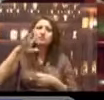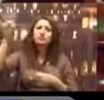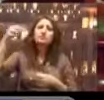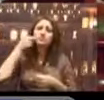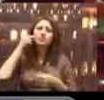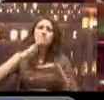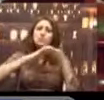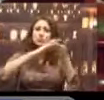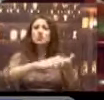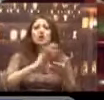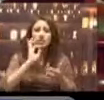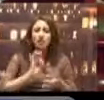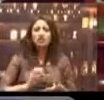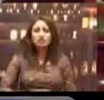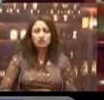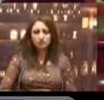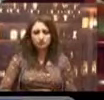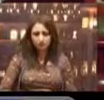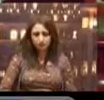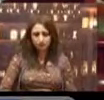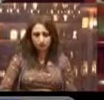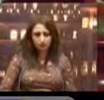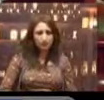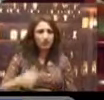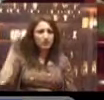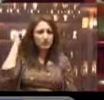واماكن في الفتره الاخيره ضفت على اماكن، يعني زمان دايما كنا